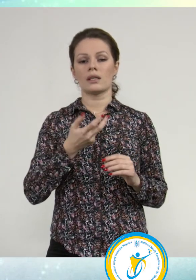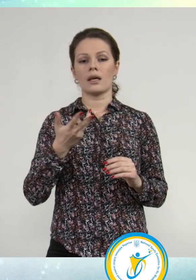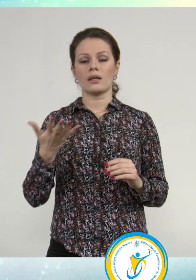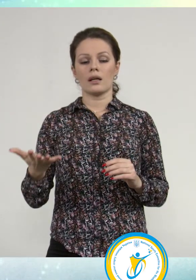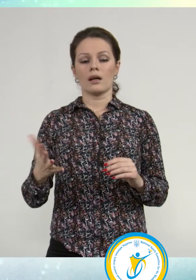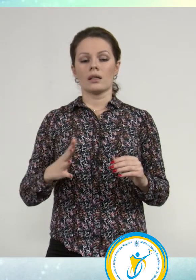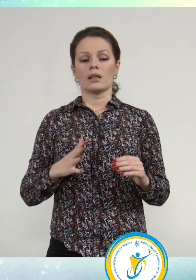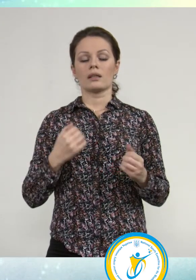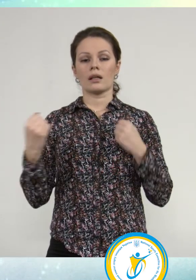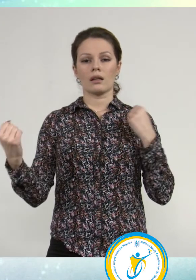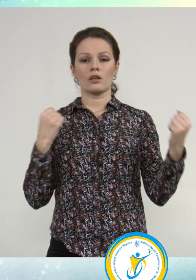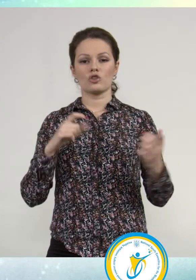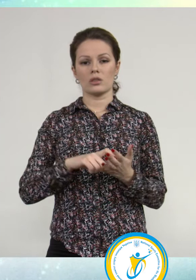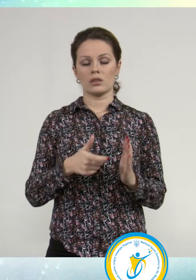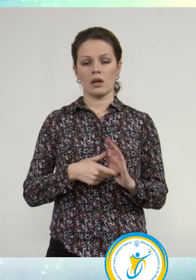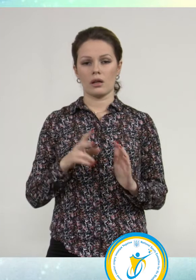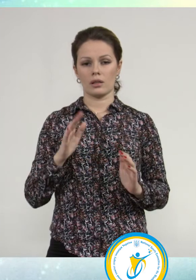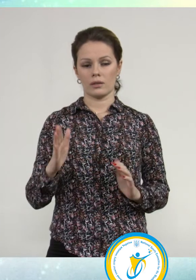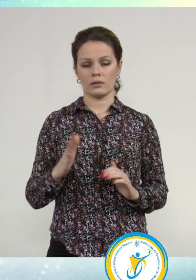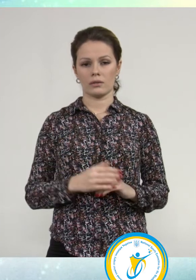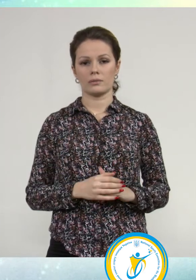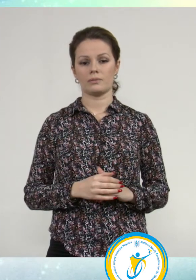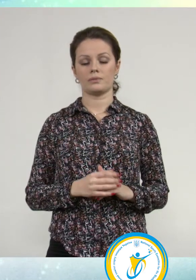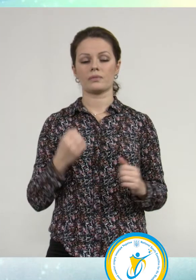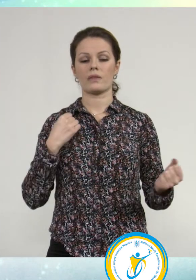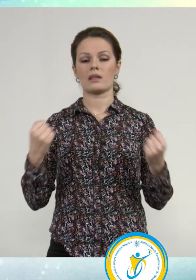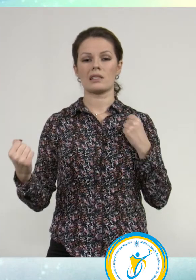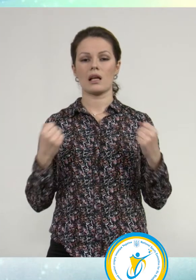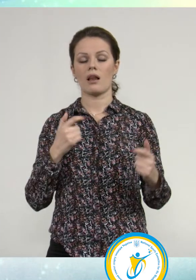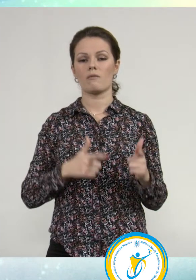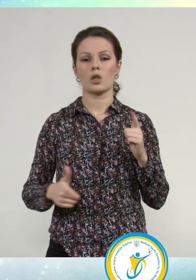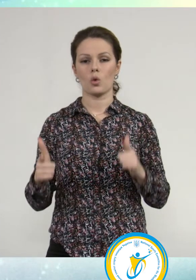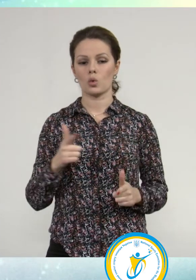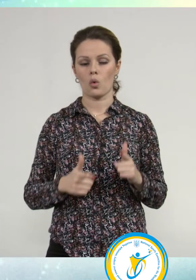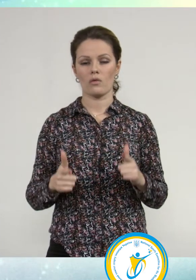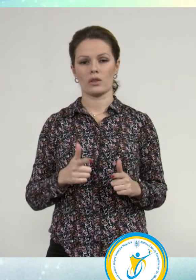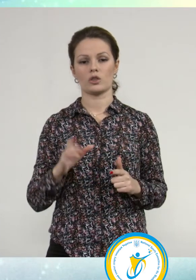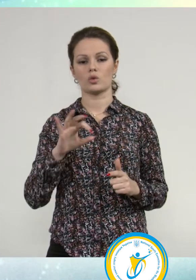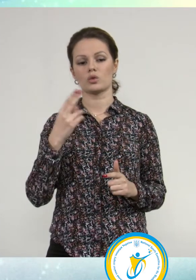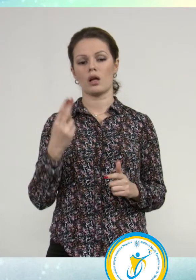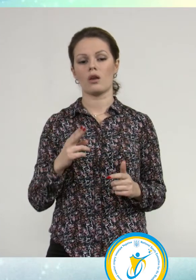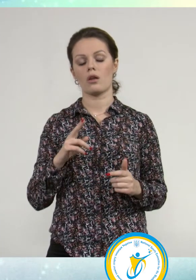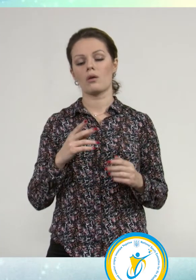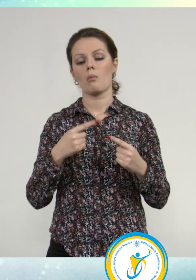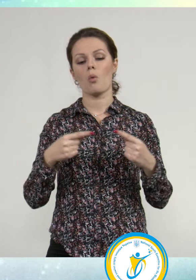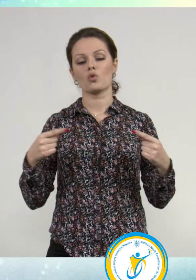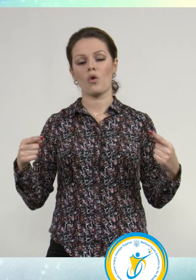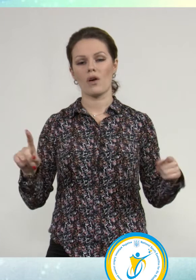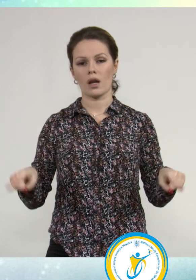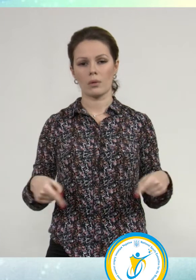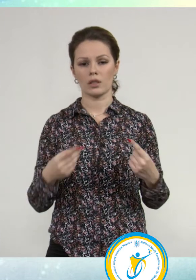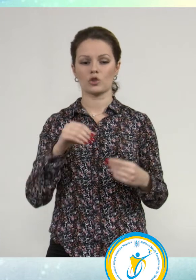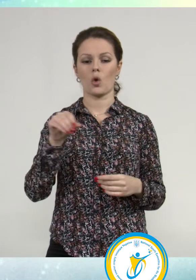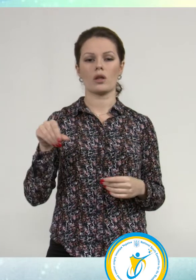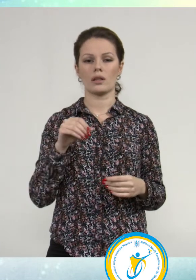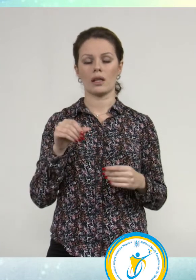залів, залів підготовки, соціально-побутової реабілітації, соляні печері. Ну,